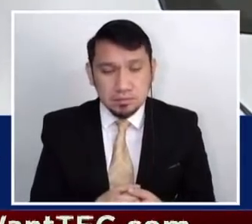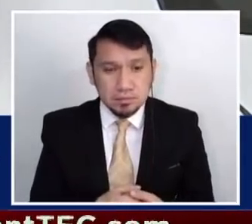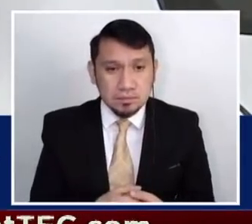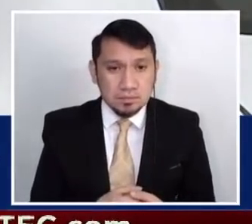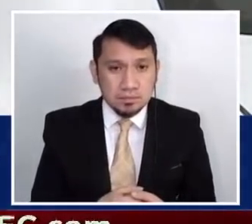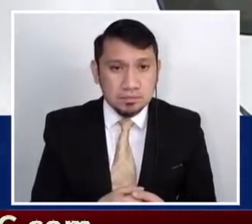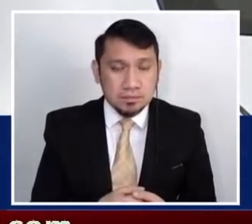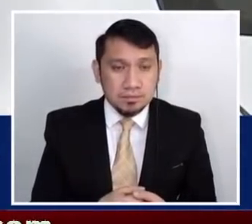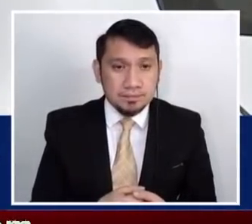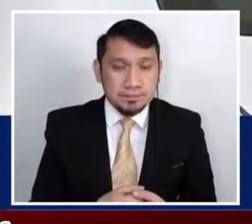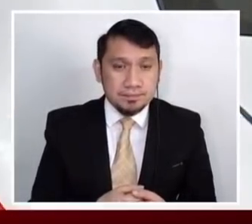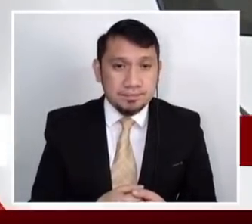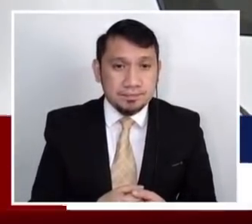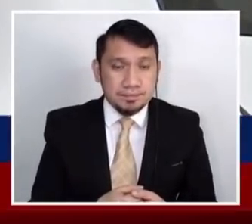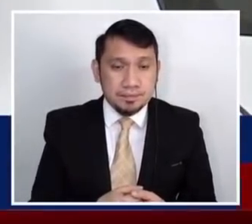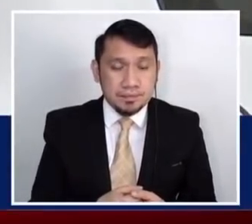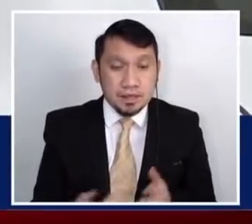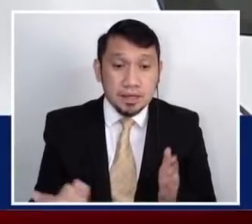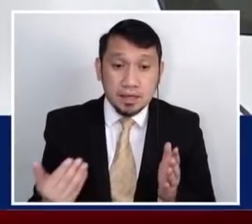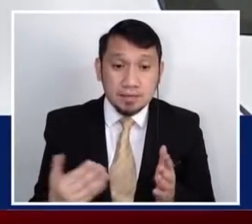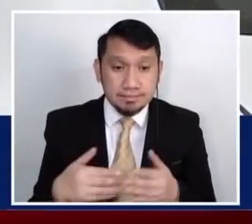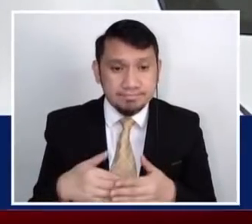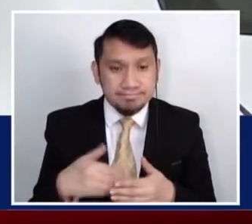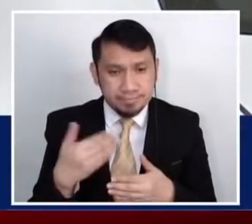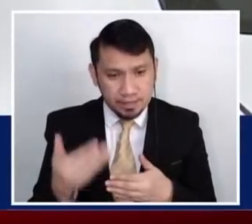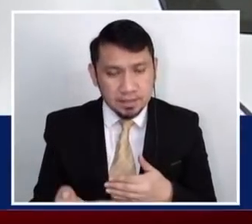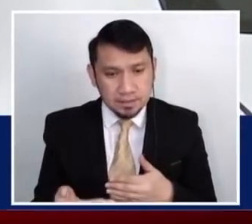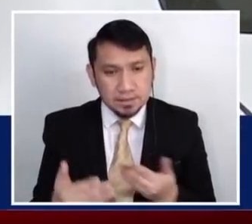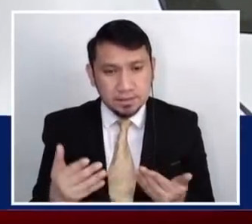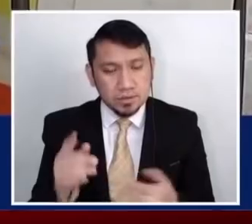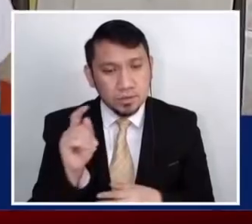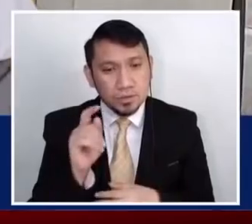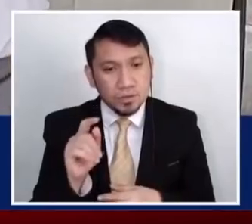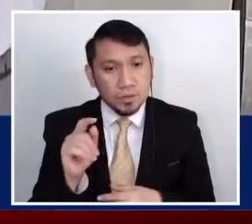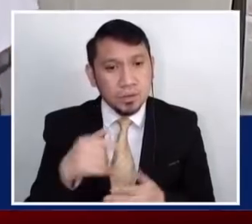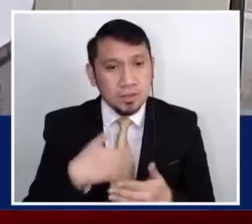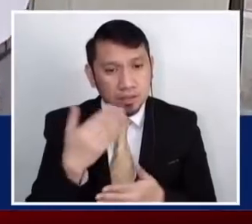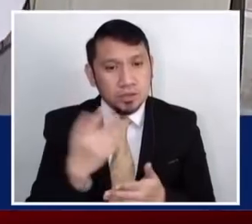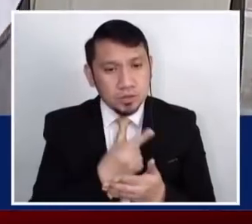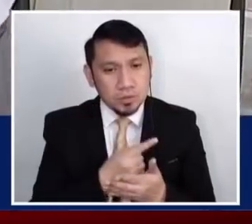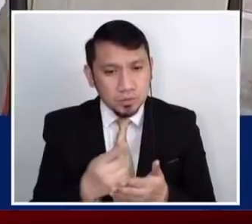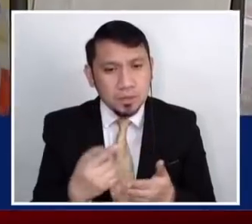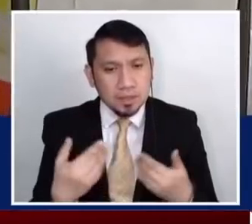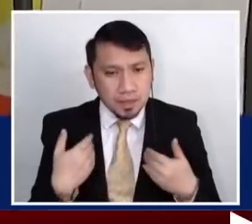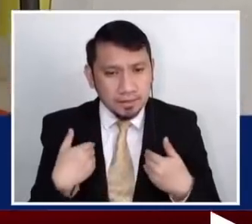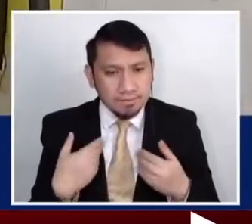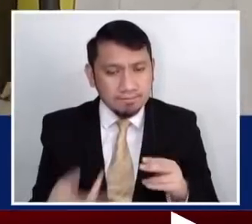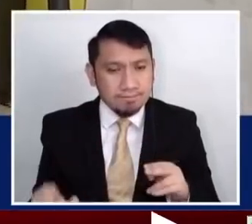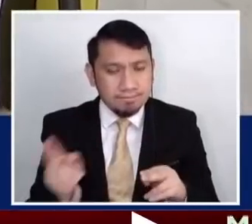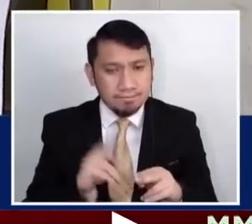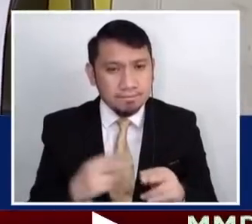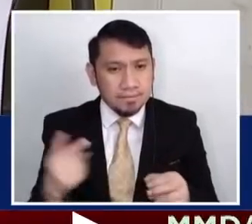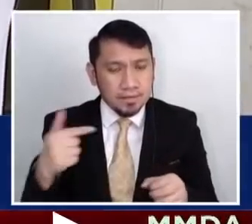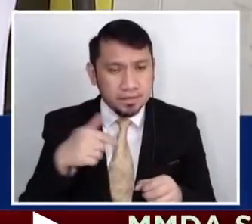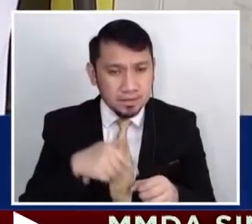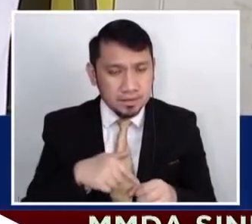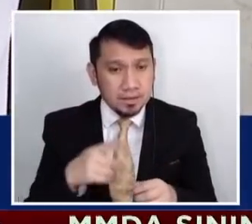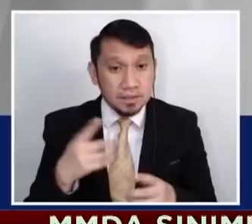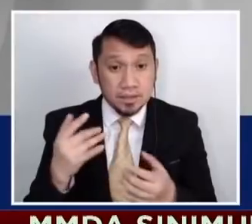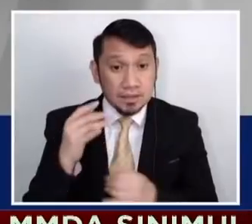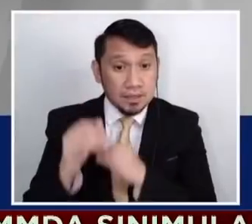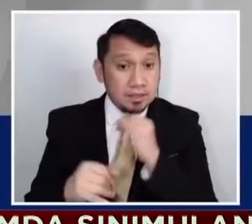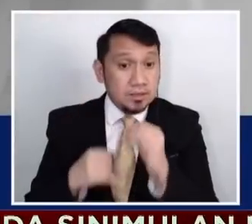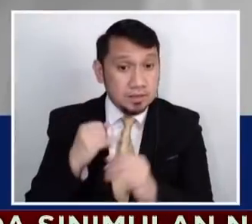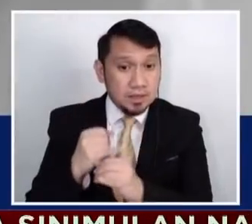Samantala, nangangamoy big time oil price hike na naman sa susunod na linggo dahil batay sa unang 2 araw ng trading sa international